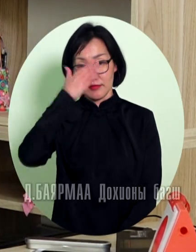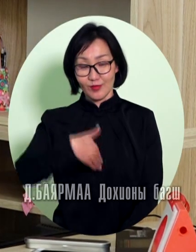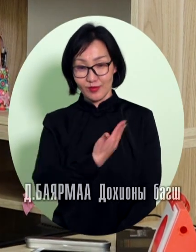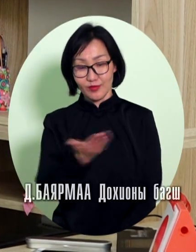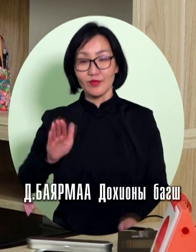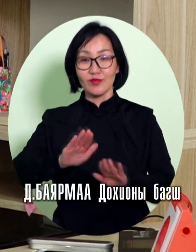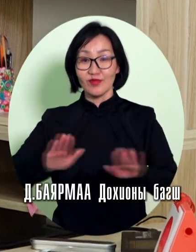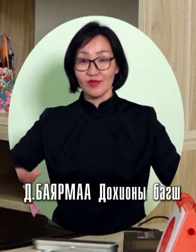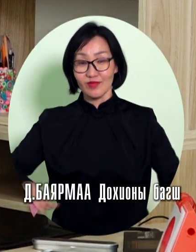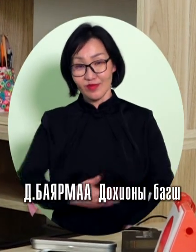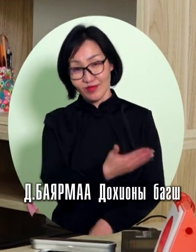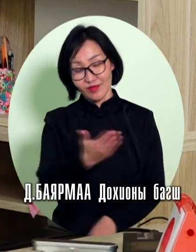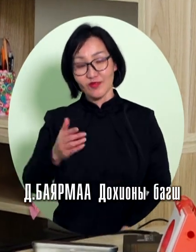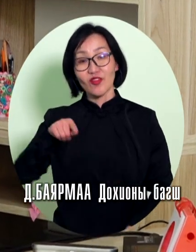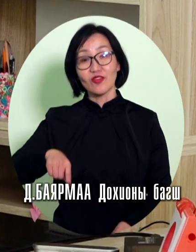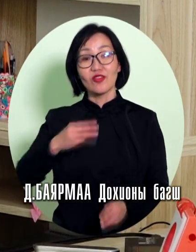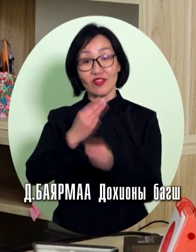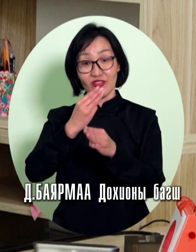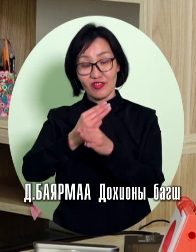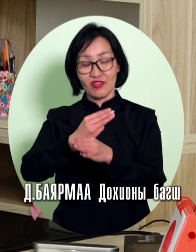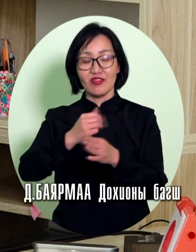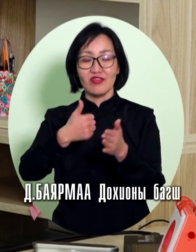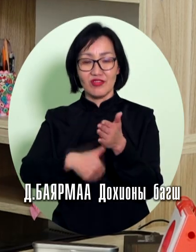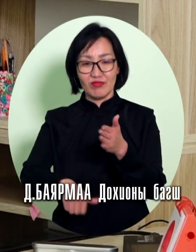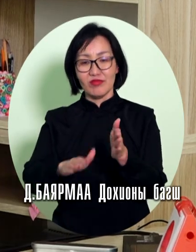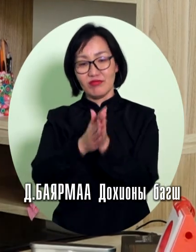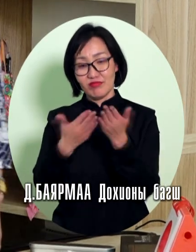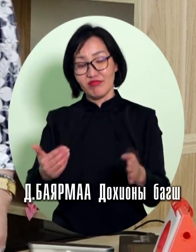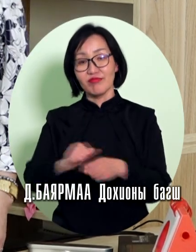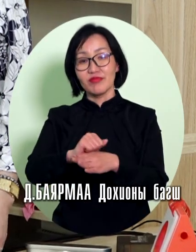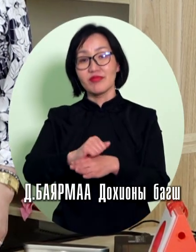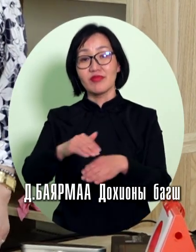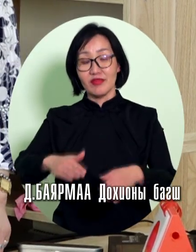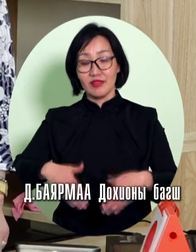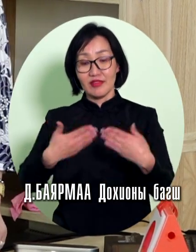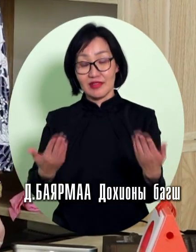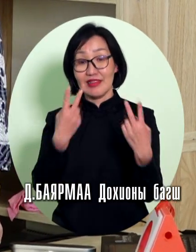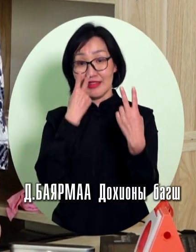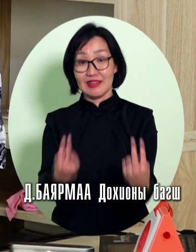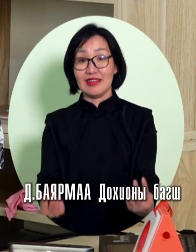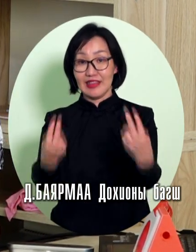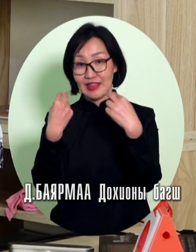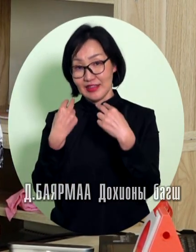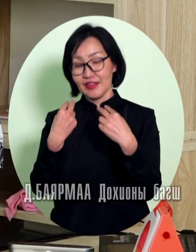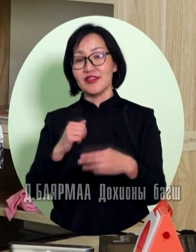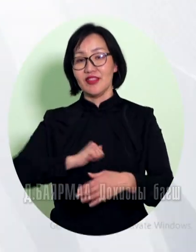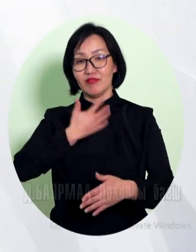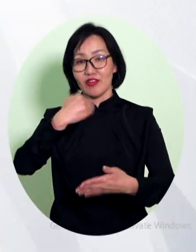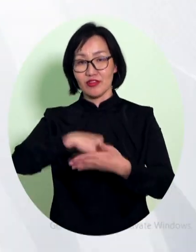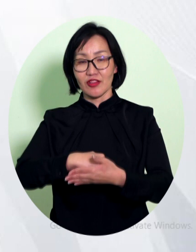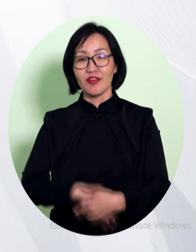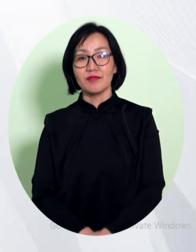Сайн байцгаана уу хүүхдүүдээ. Бүгдээрээ математикийнхаа дэвтэр ном хичээл эрхлэлтгүнээ бэлдээд хичээлдээ идэвхтэй оролцохыг хүсэж байна.